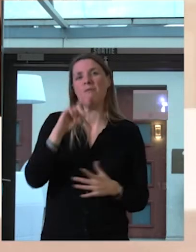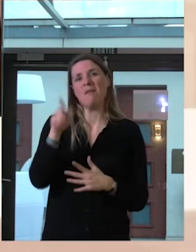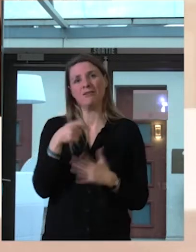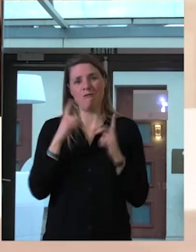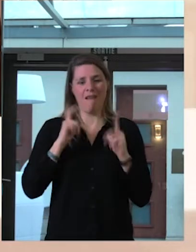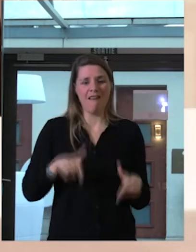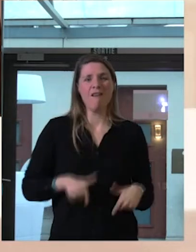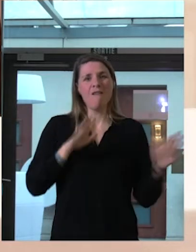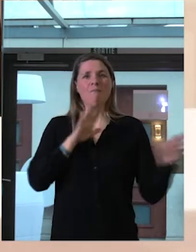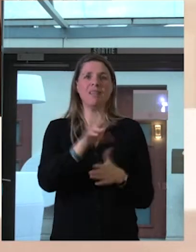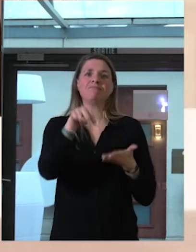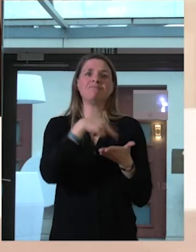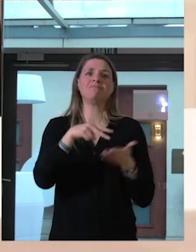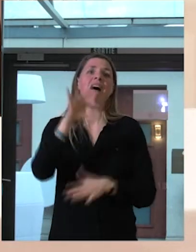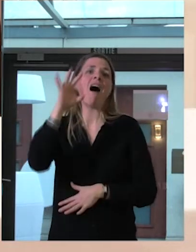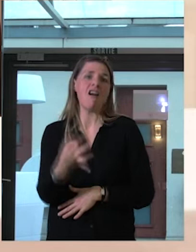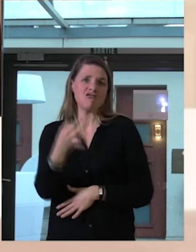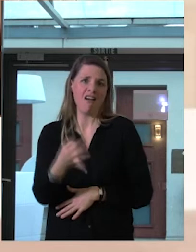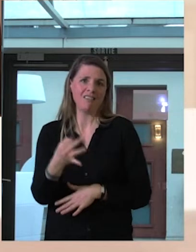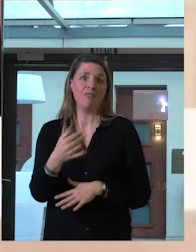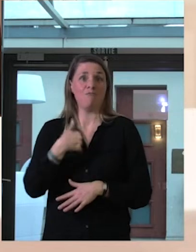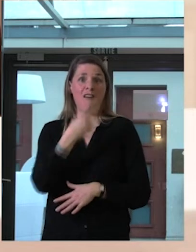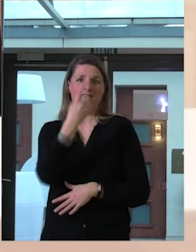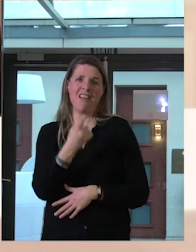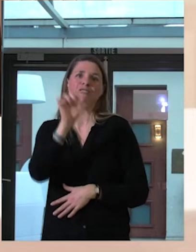conservatoires, notamment à Agen. Je suis du sud-ouest.